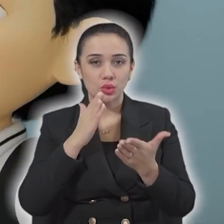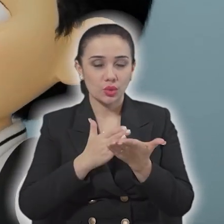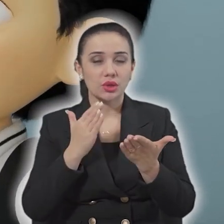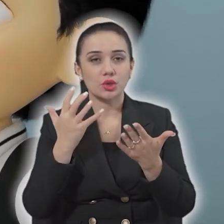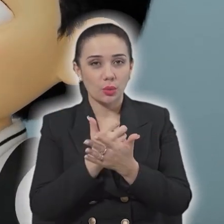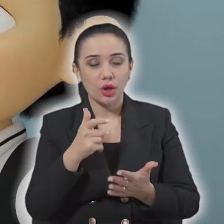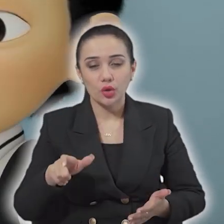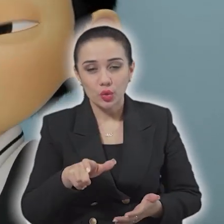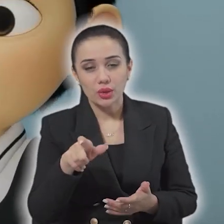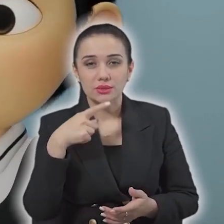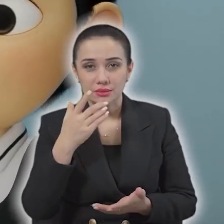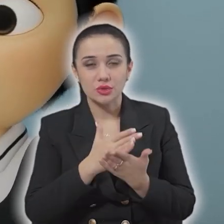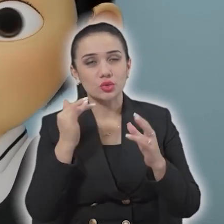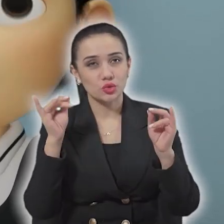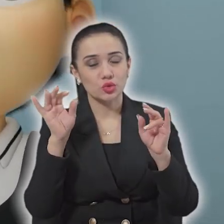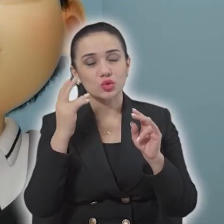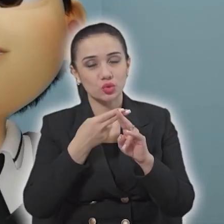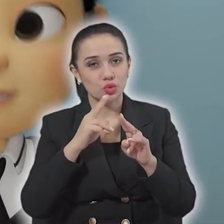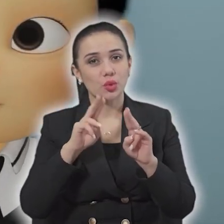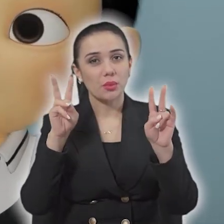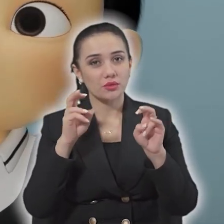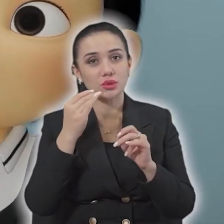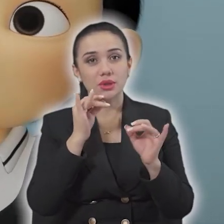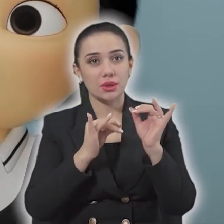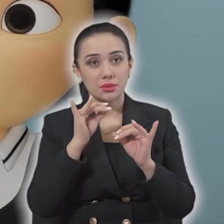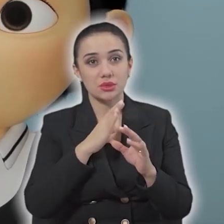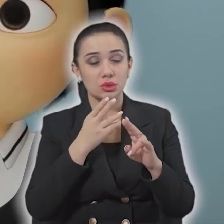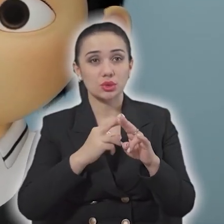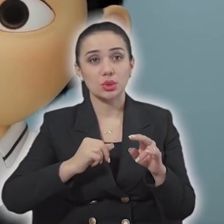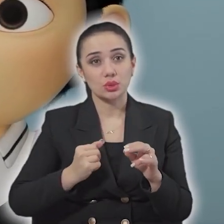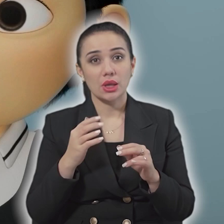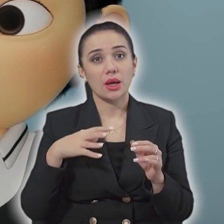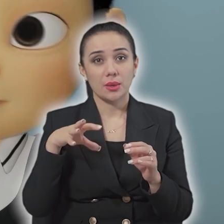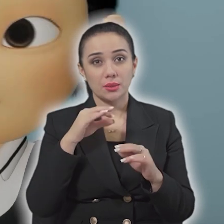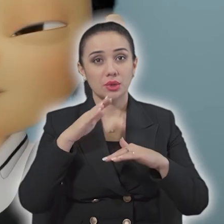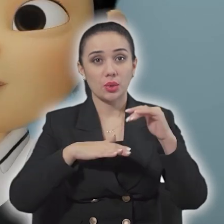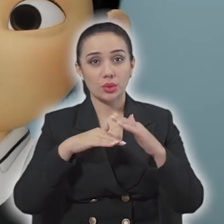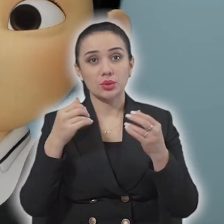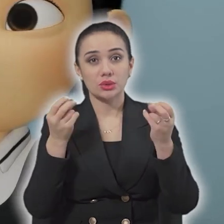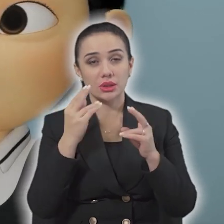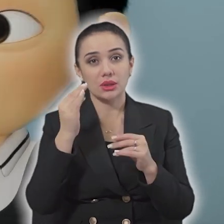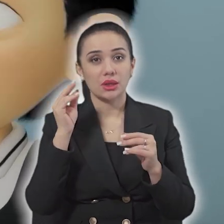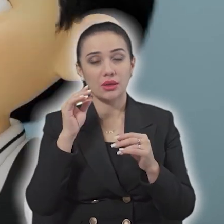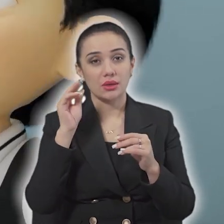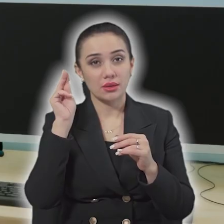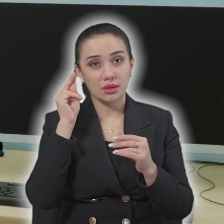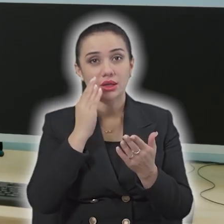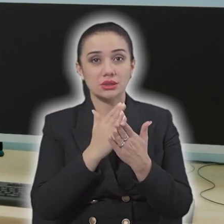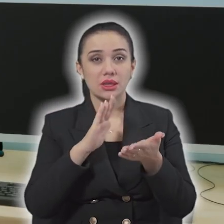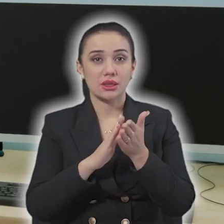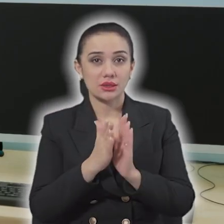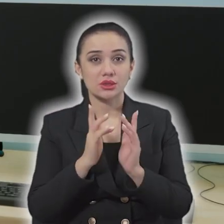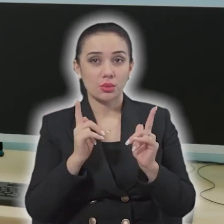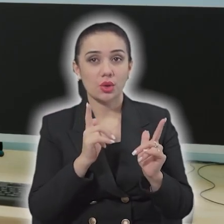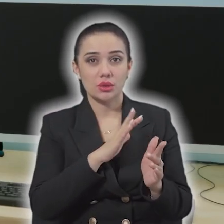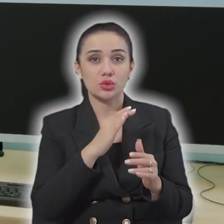non topilar yo'lingda dedilar va shu mavzuda gaplashdik. Darsdan so'ng do'stlarimiz bilan hammamiz hunar egallashga kelishib oldik.